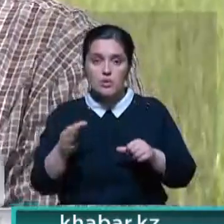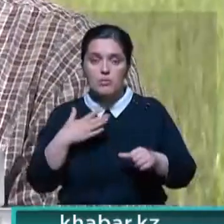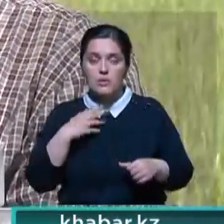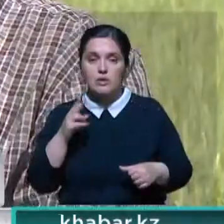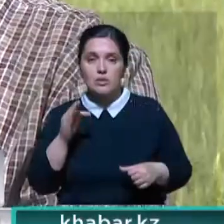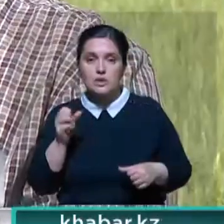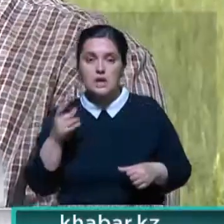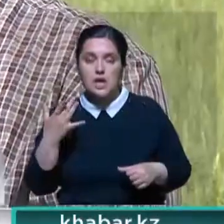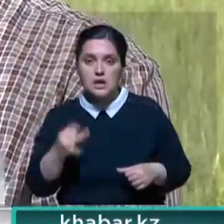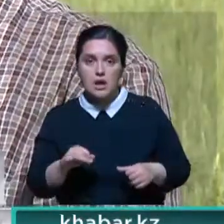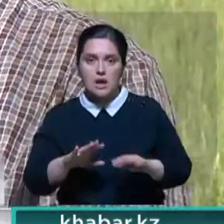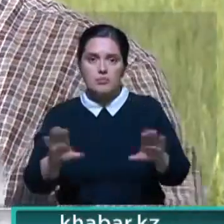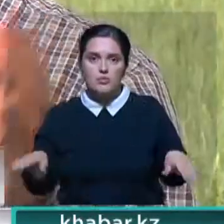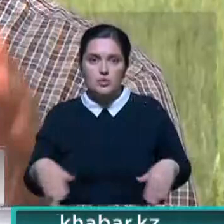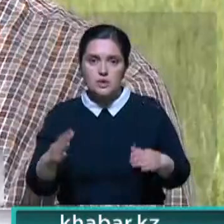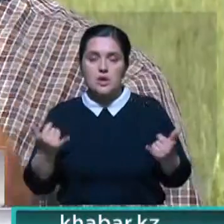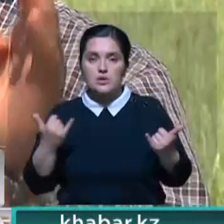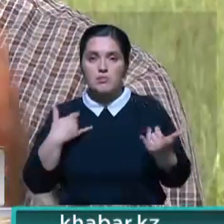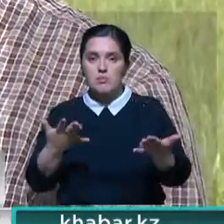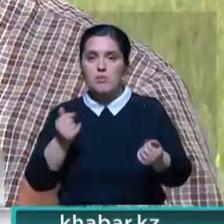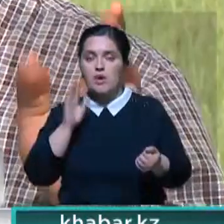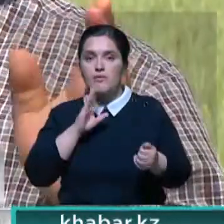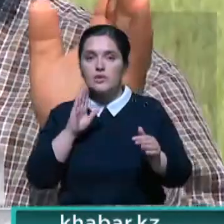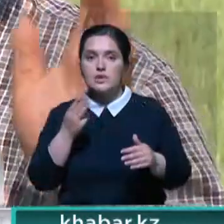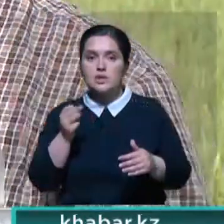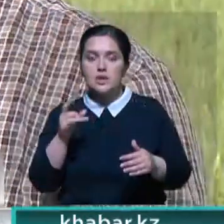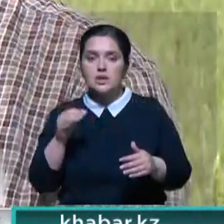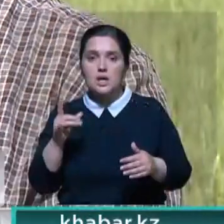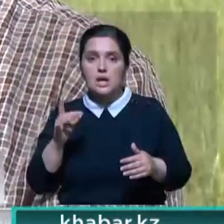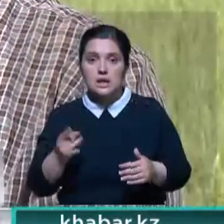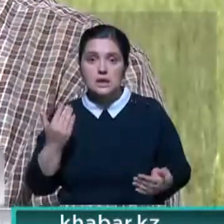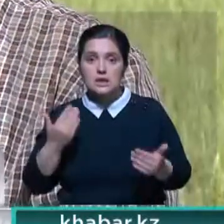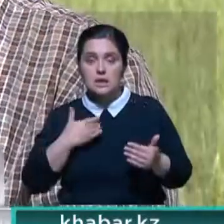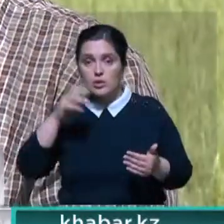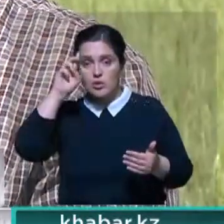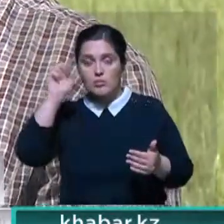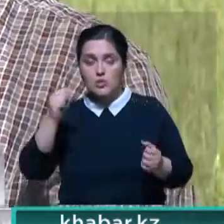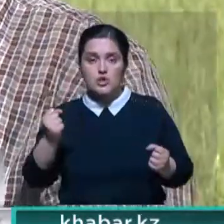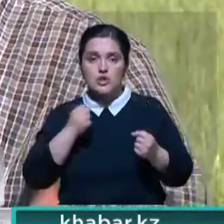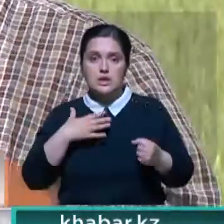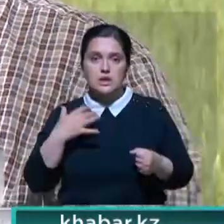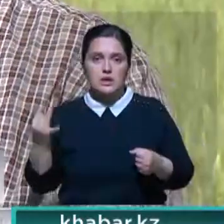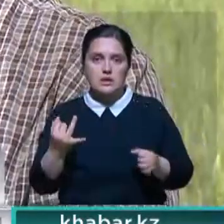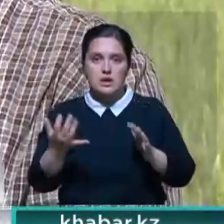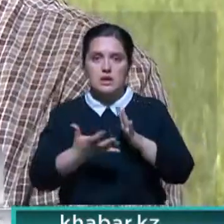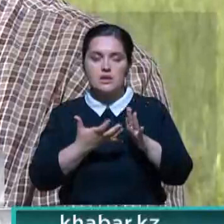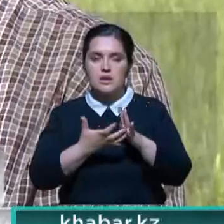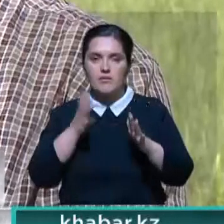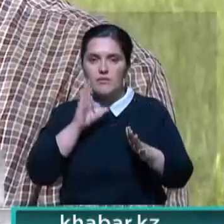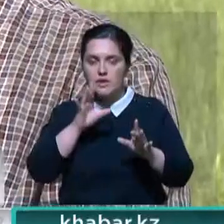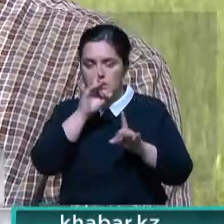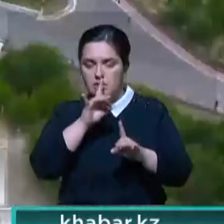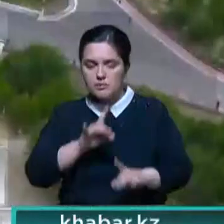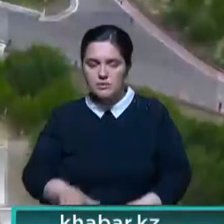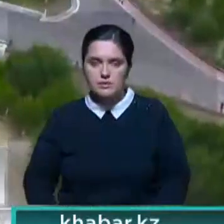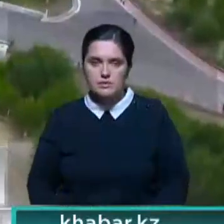Коксарайском контррегуляторе пусто. Сейчас мы получаем воду только из Шардары. Если наше государство сможет защитить наши интересы, то нехватки поливной воды не